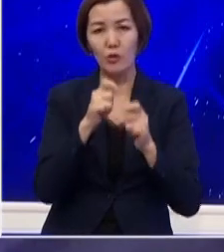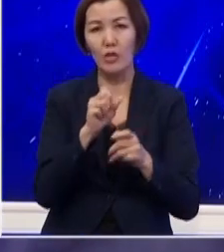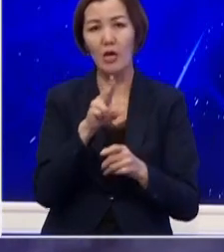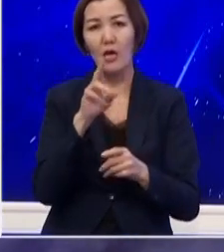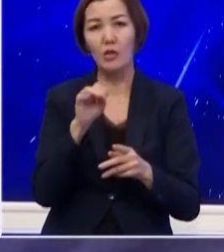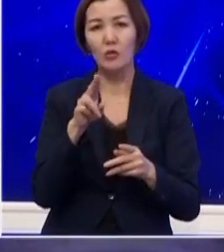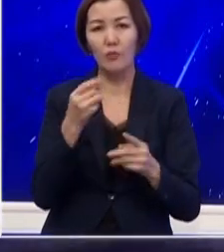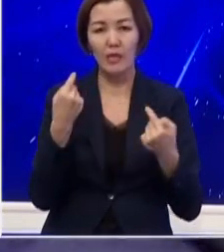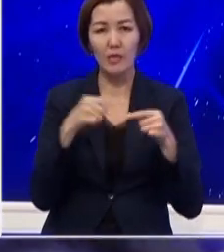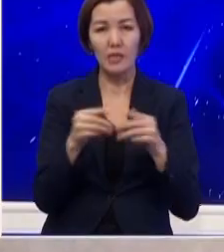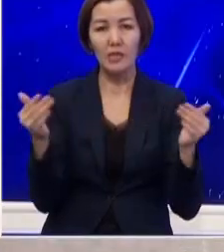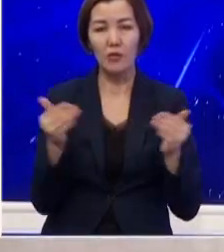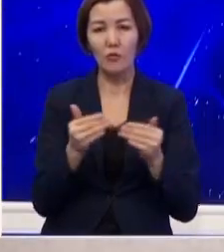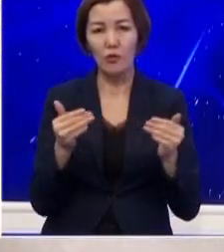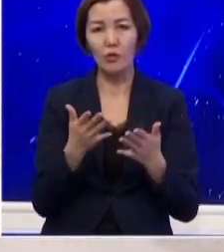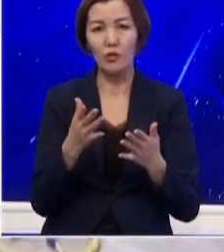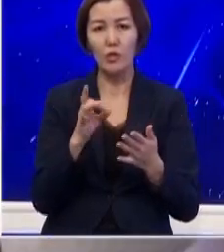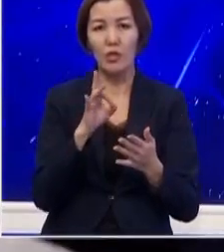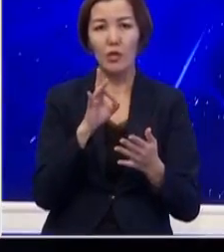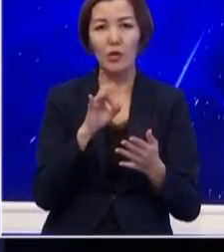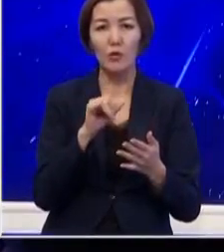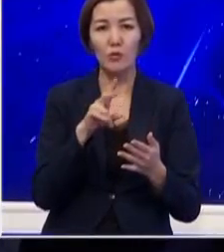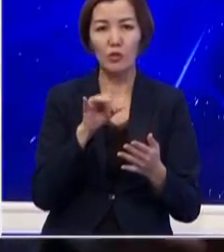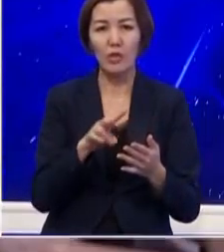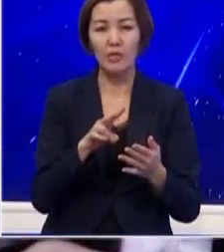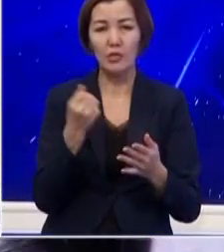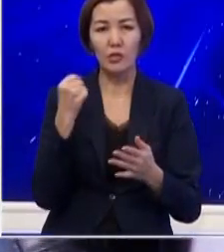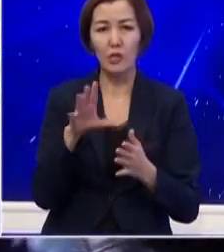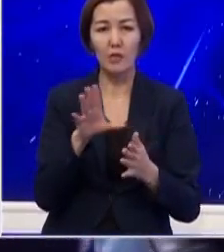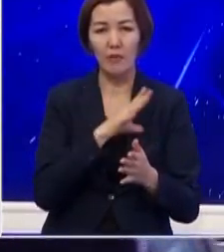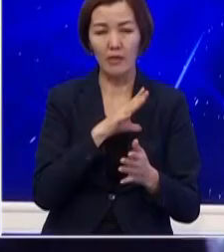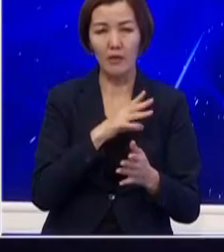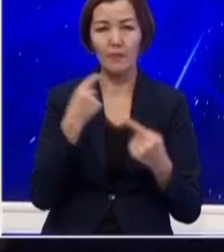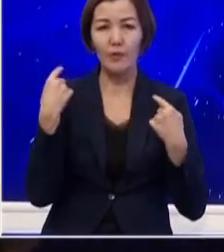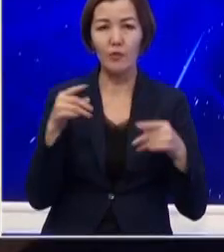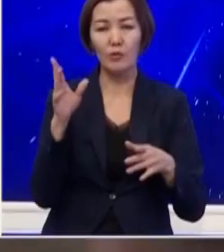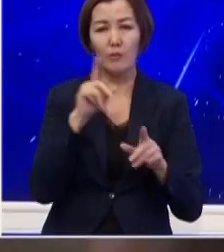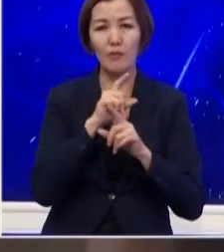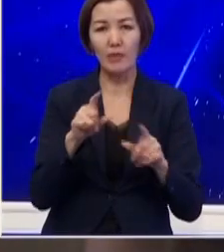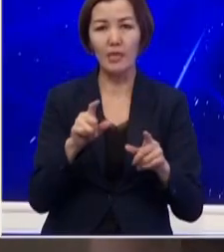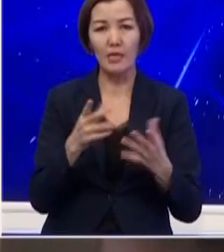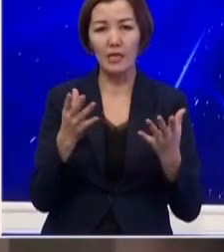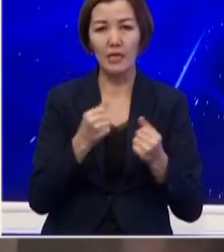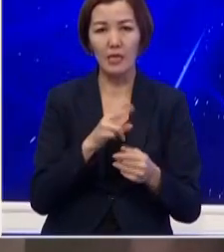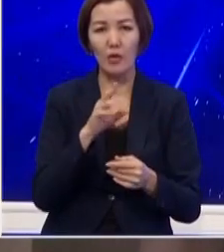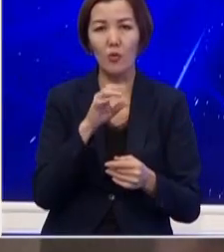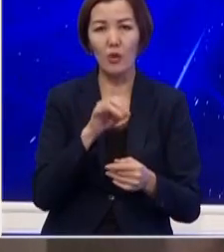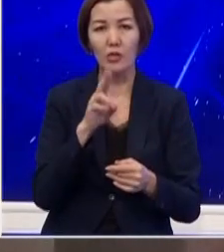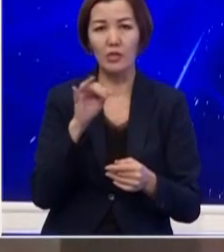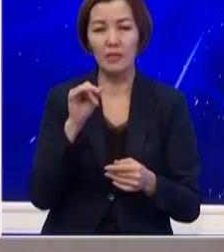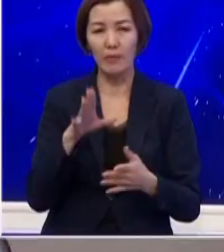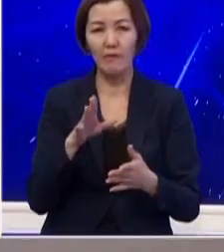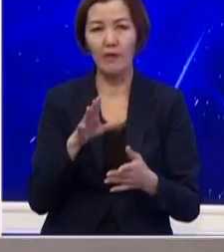қорытындысында бас жүлдені Ақсу политехникалық колледжінің өкілі Руслан Жақсылықов жеңіп алды. Өзге білім мекемелерінен келген